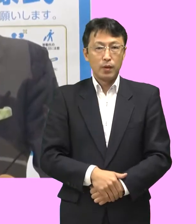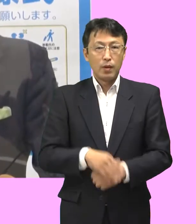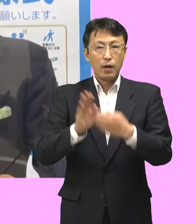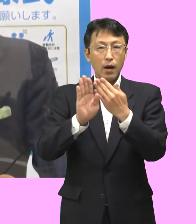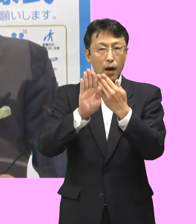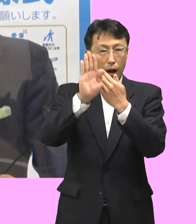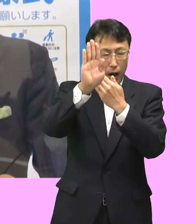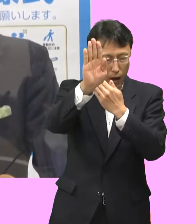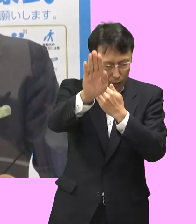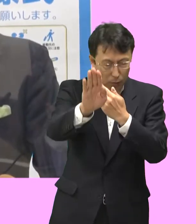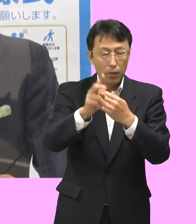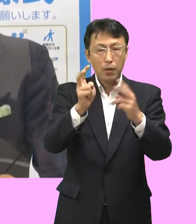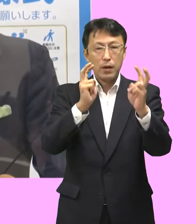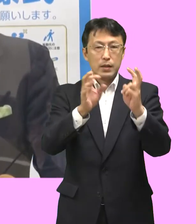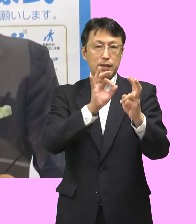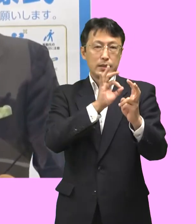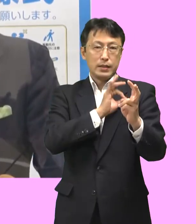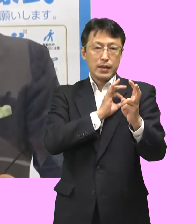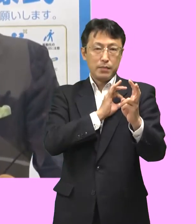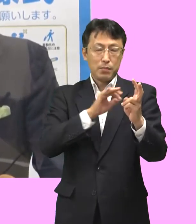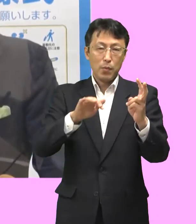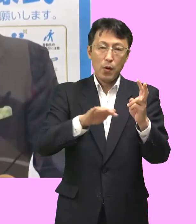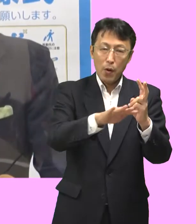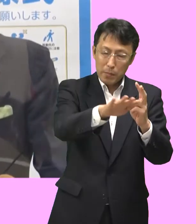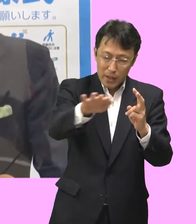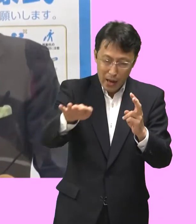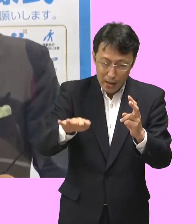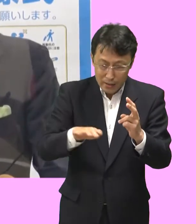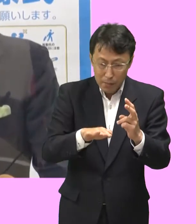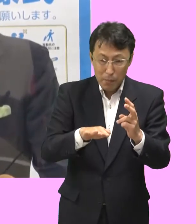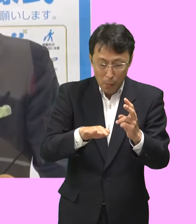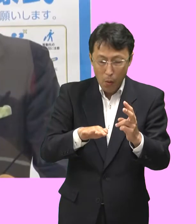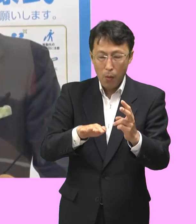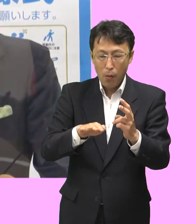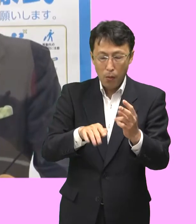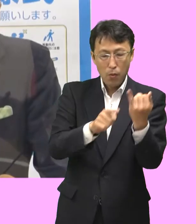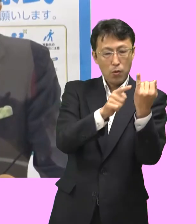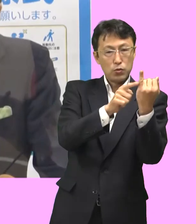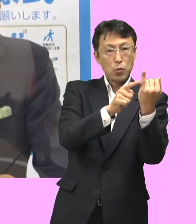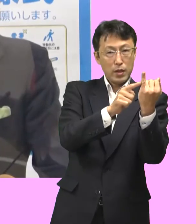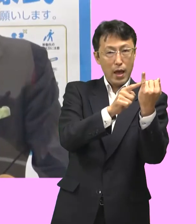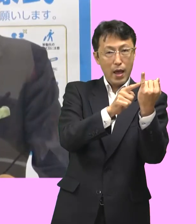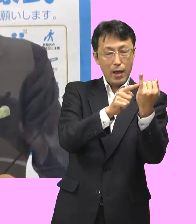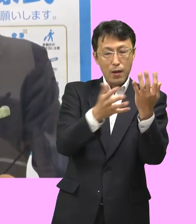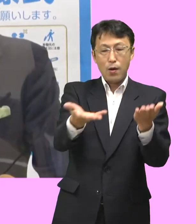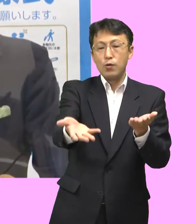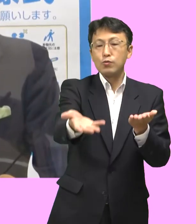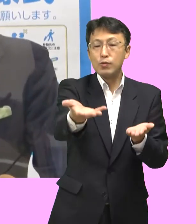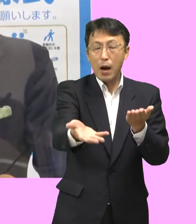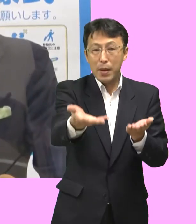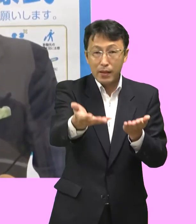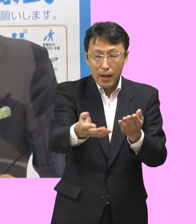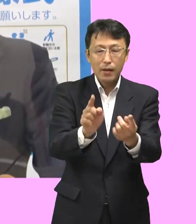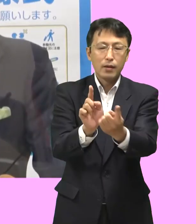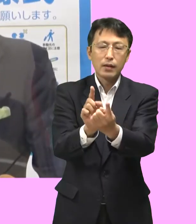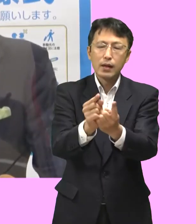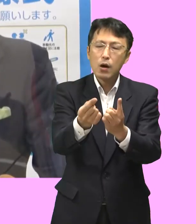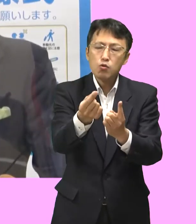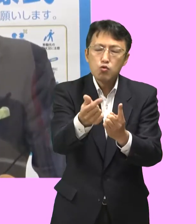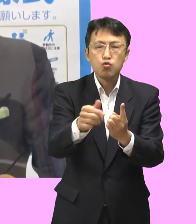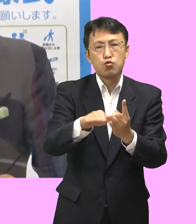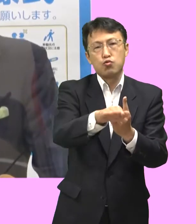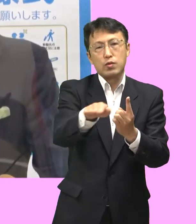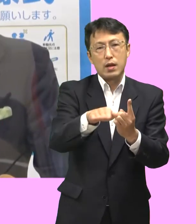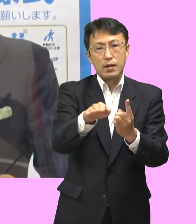今最初に検査した方よりは接触が非常に薄い状況ではありますが、 保健所としては、念の